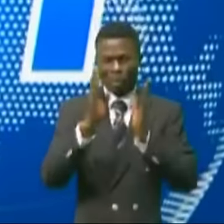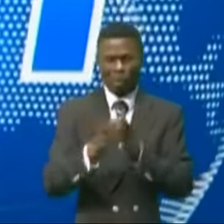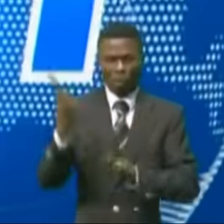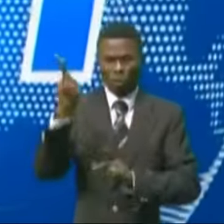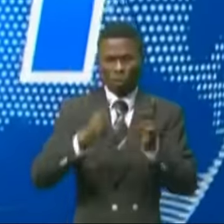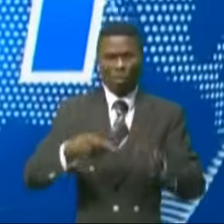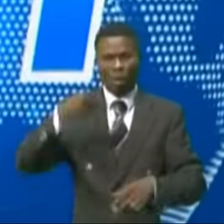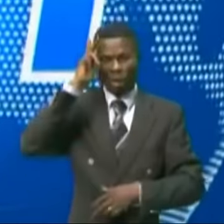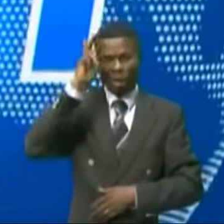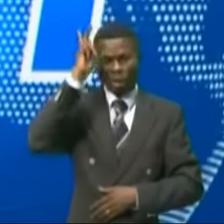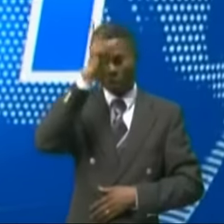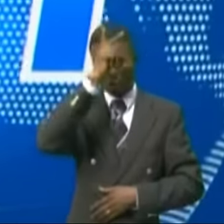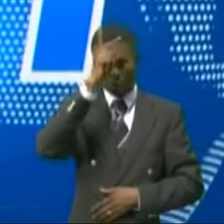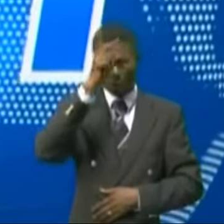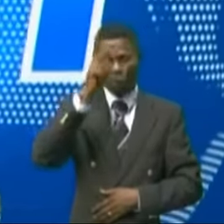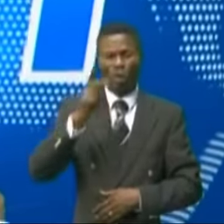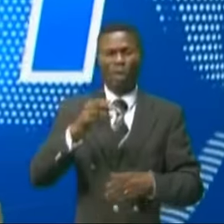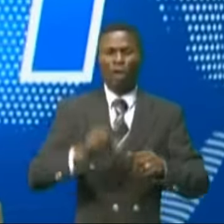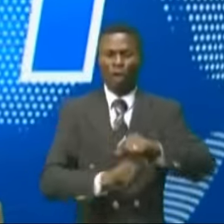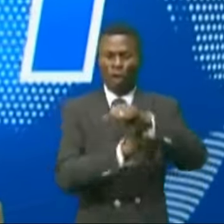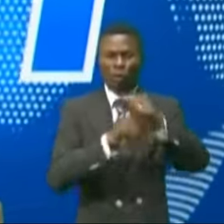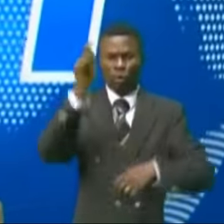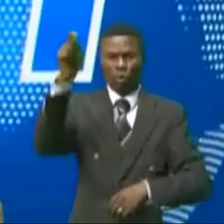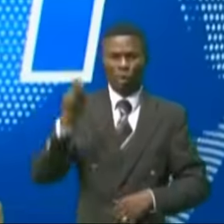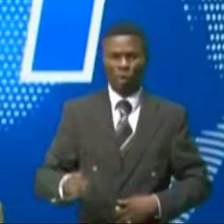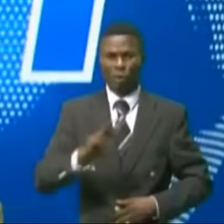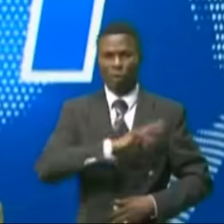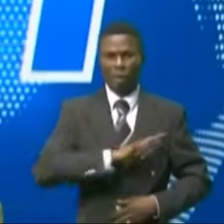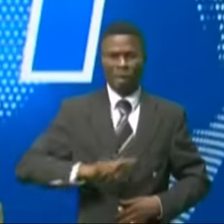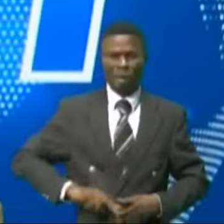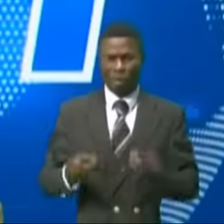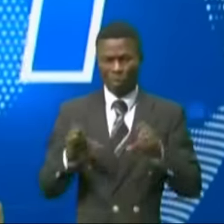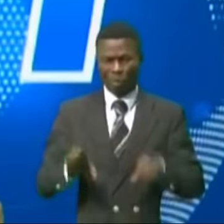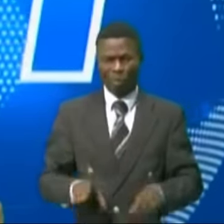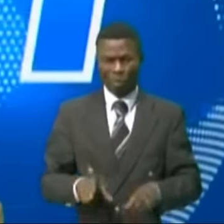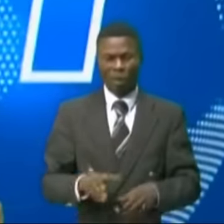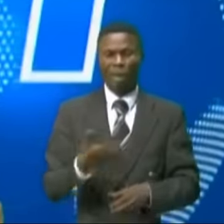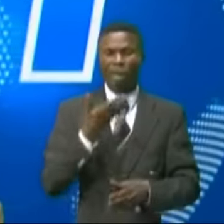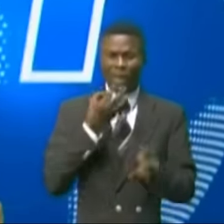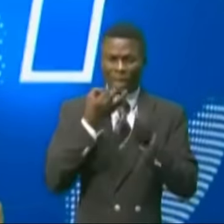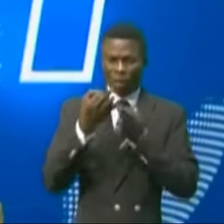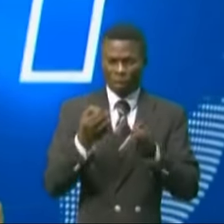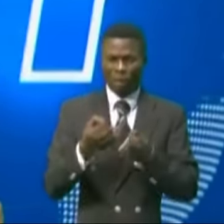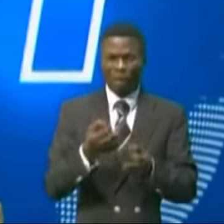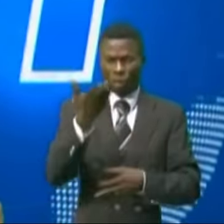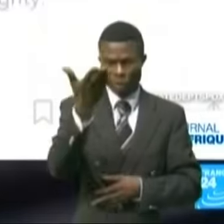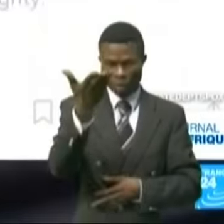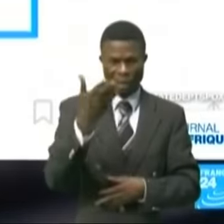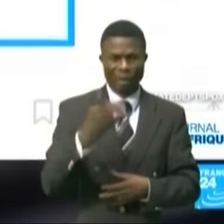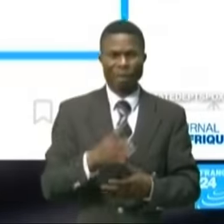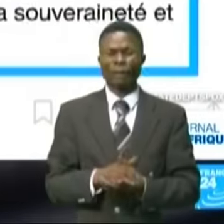du Haut-Katanga, derrière les forces armées de la République démocratique du Congo, nous dit Cédric Enina.